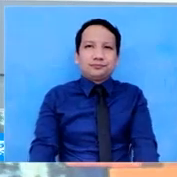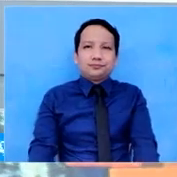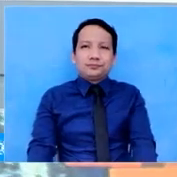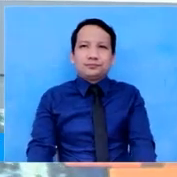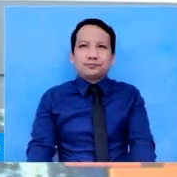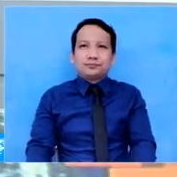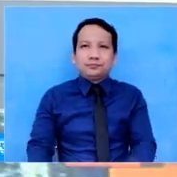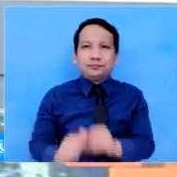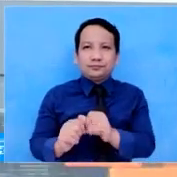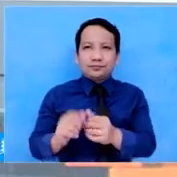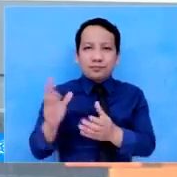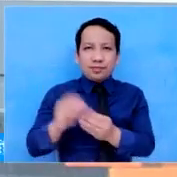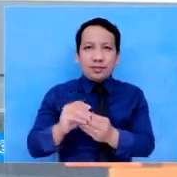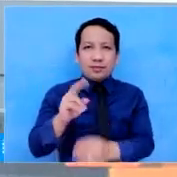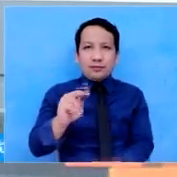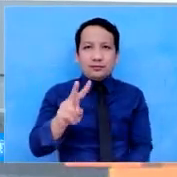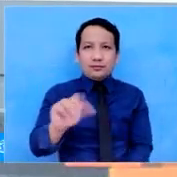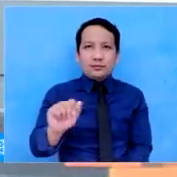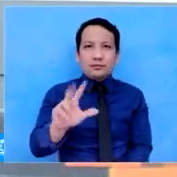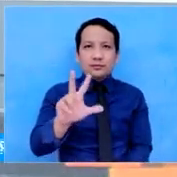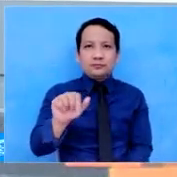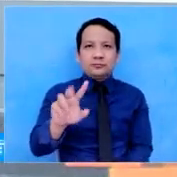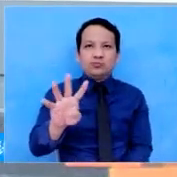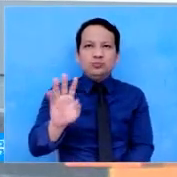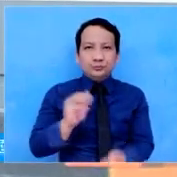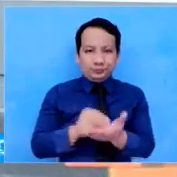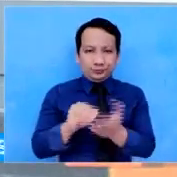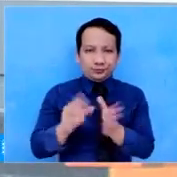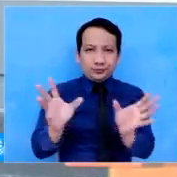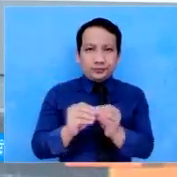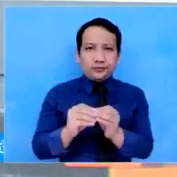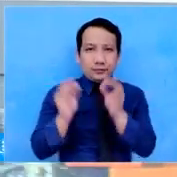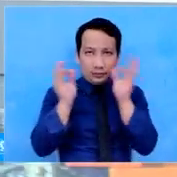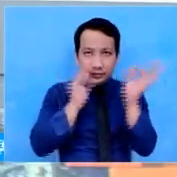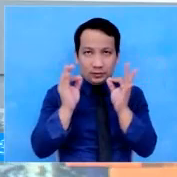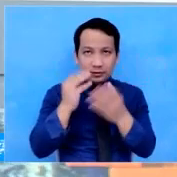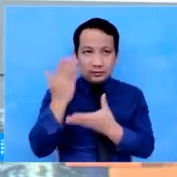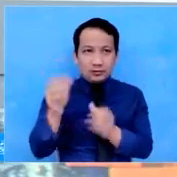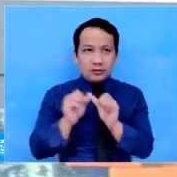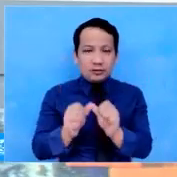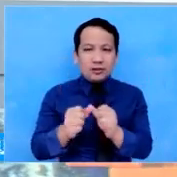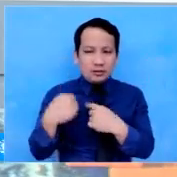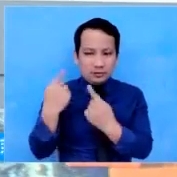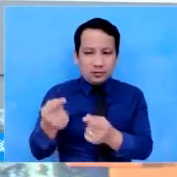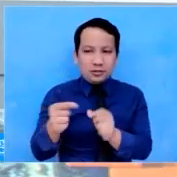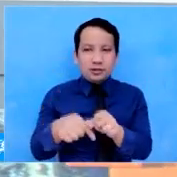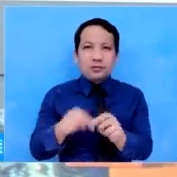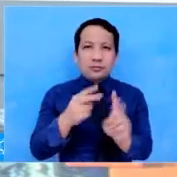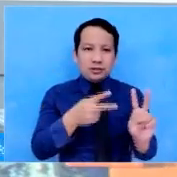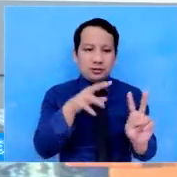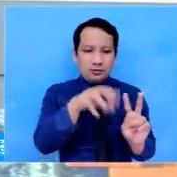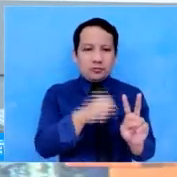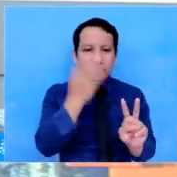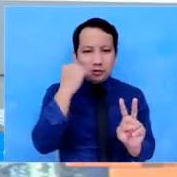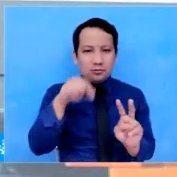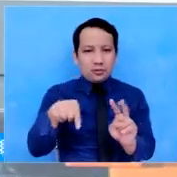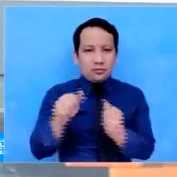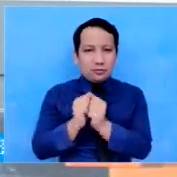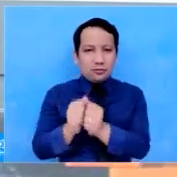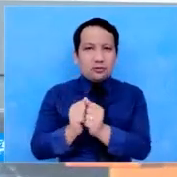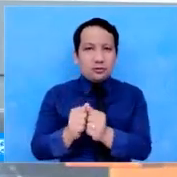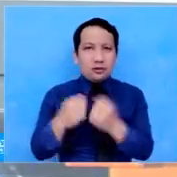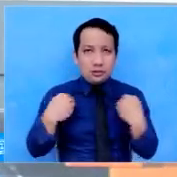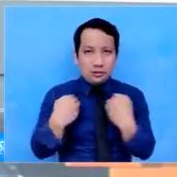Nasa Bat sa Novaliches ang nasa 3.4 million pesos na hinihinalang shabu mula sa dalawang suspect. Ang isa sa mga tulak, membro